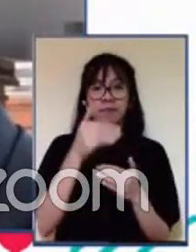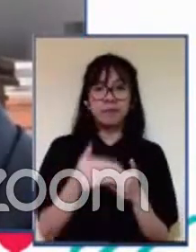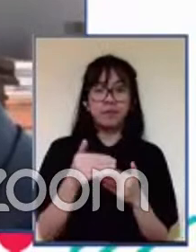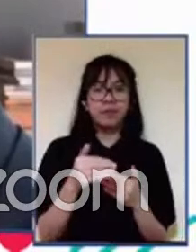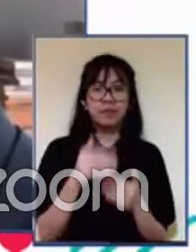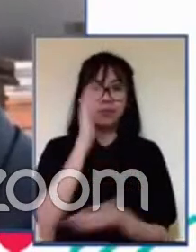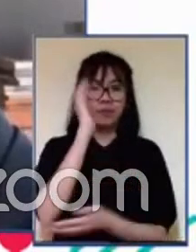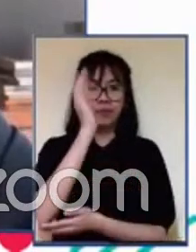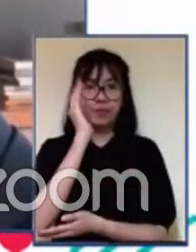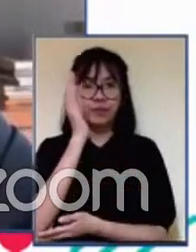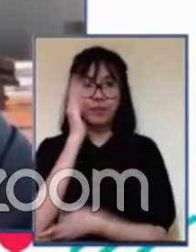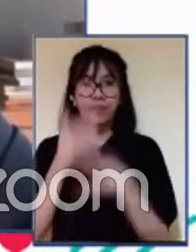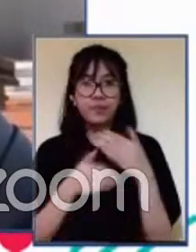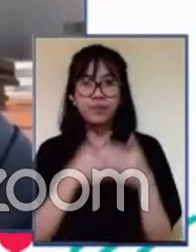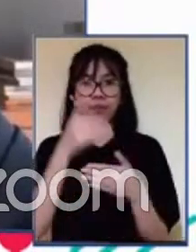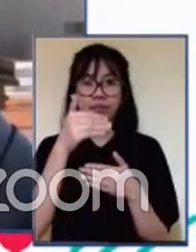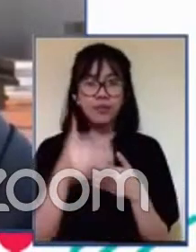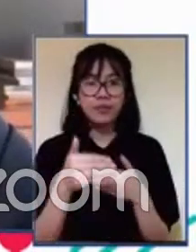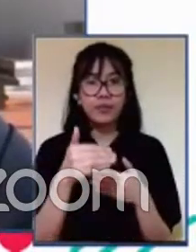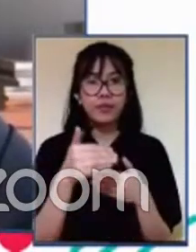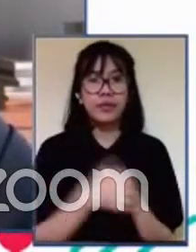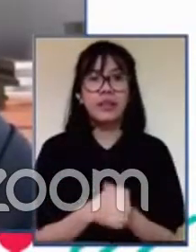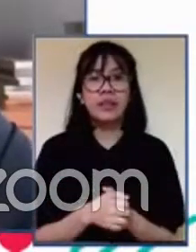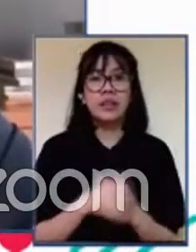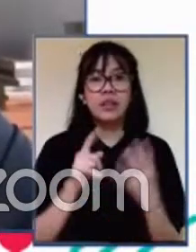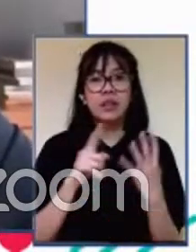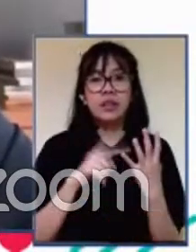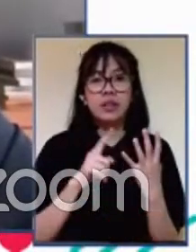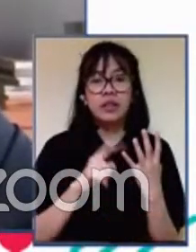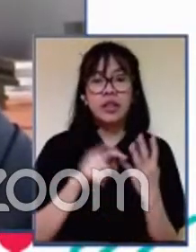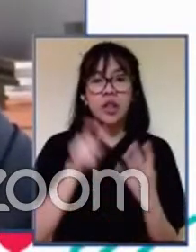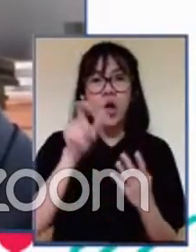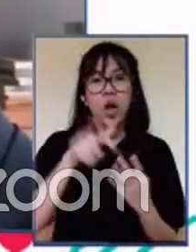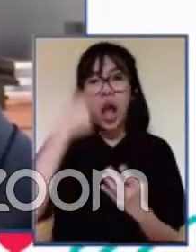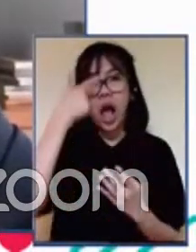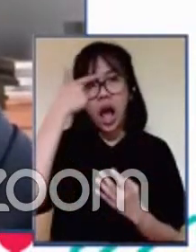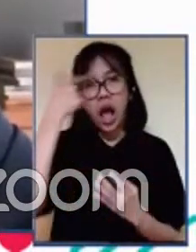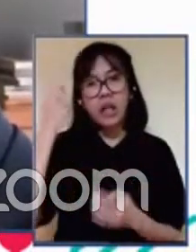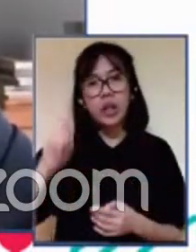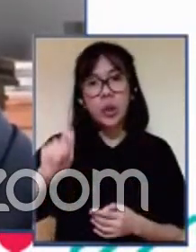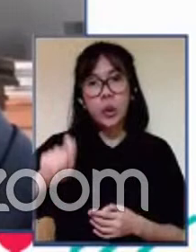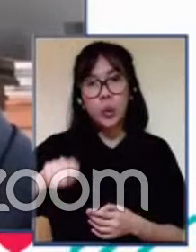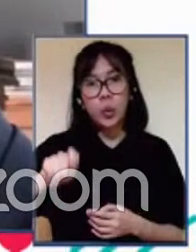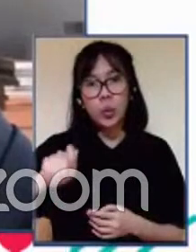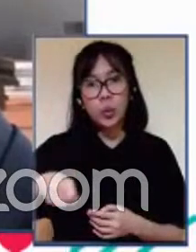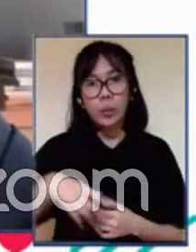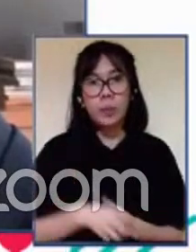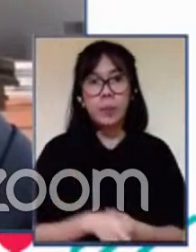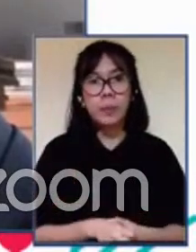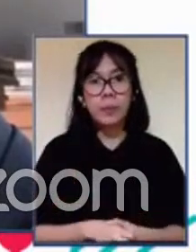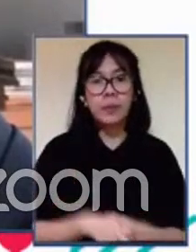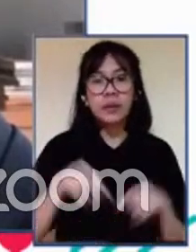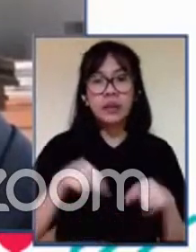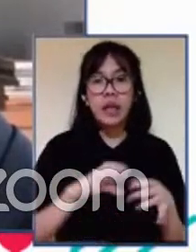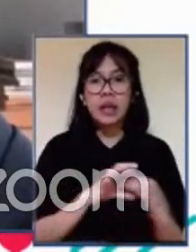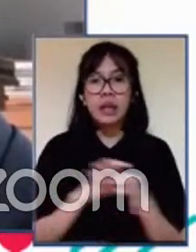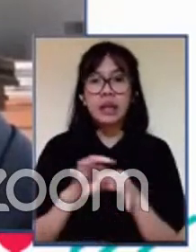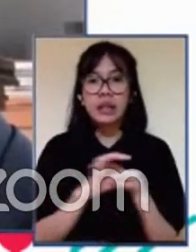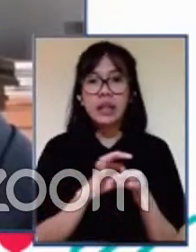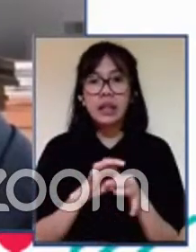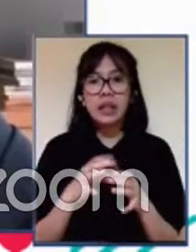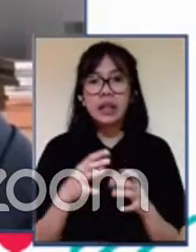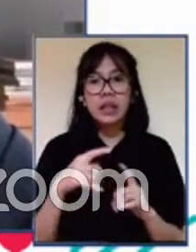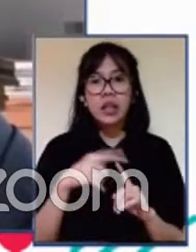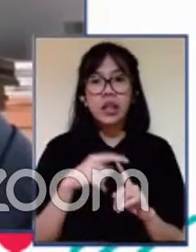berikutnya. Pembicara kita yang keempat ialah seorang praktisi hukum yang sekarang seorang partner di Tunggal Ramli Partners yang